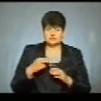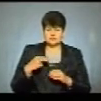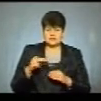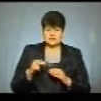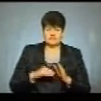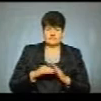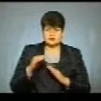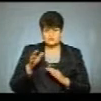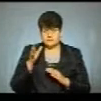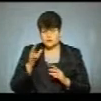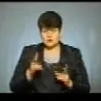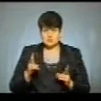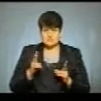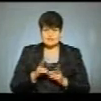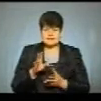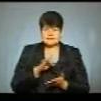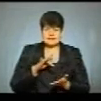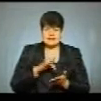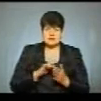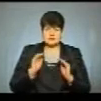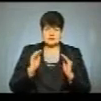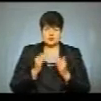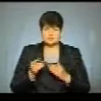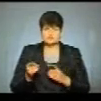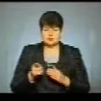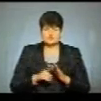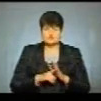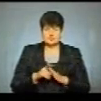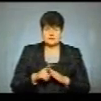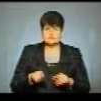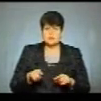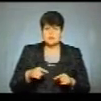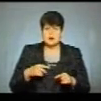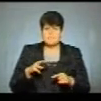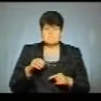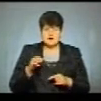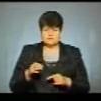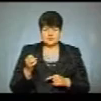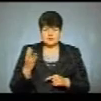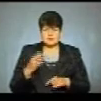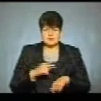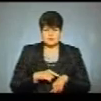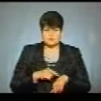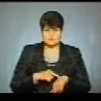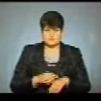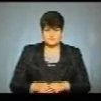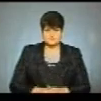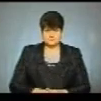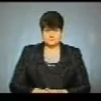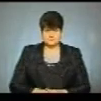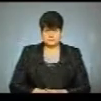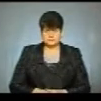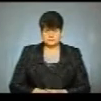вищої освіти зустрілися на центральному стадіоні Тернополя. Розпочався матч о 14-й годині. Подробиці у сюжеті Анжели